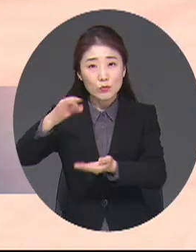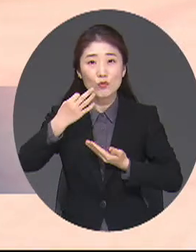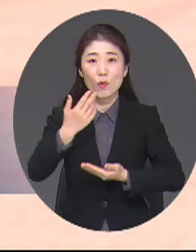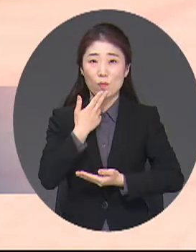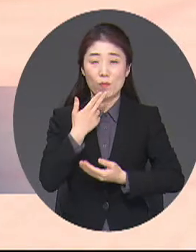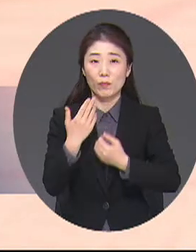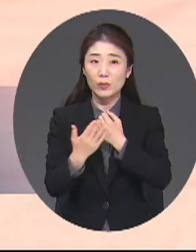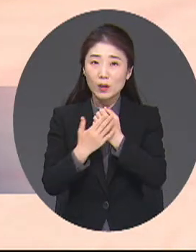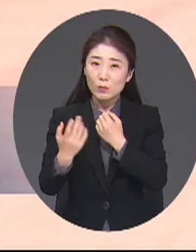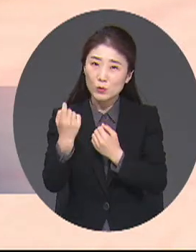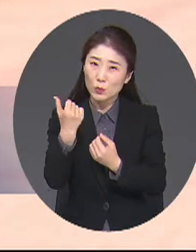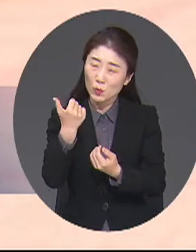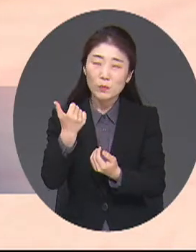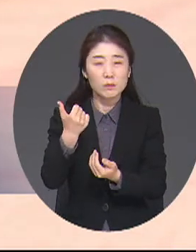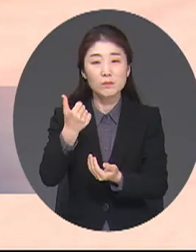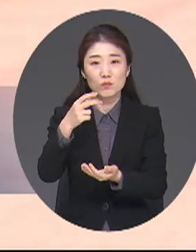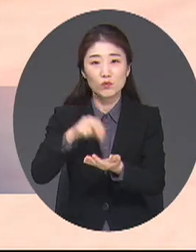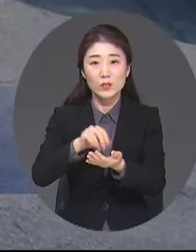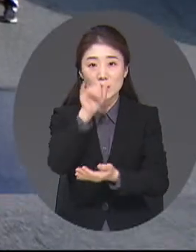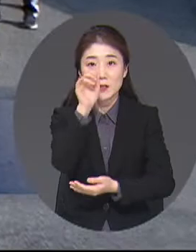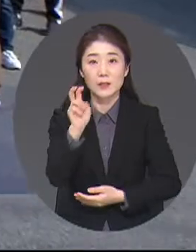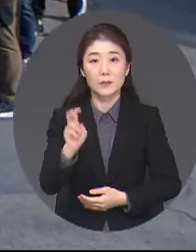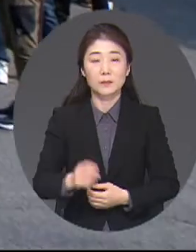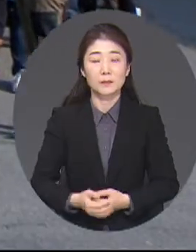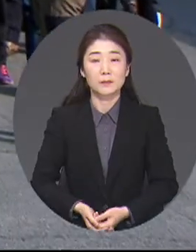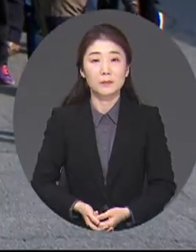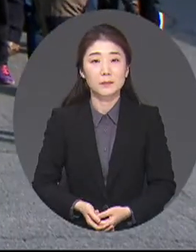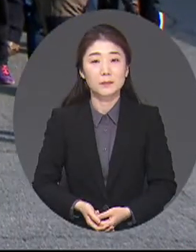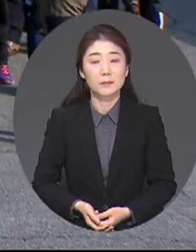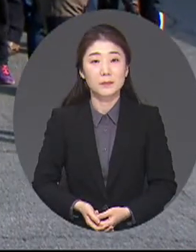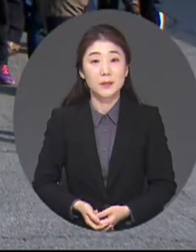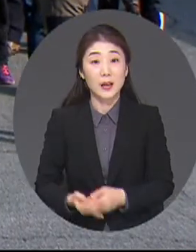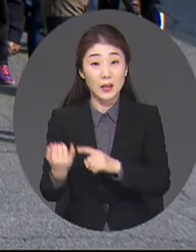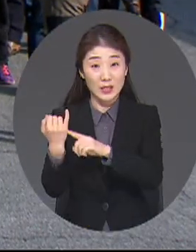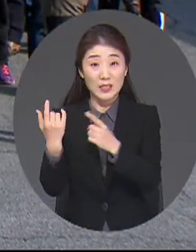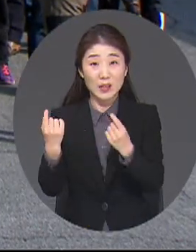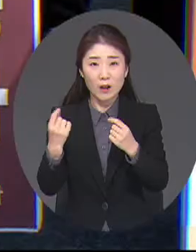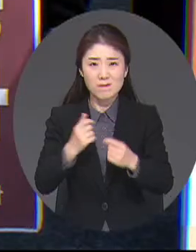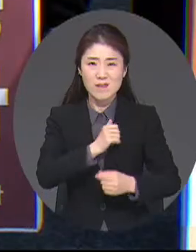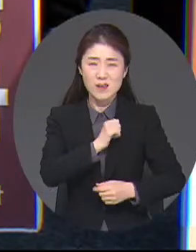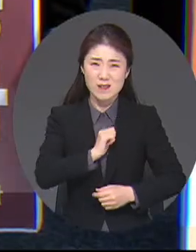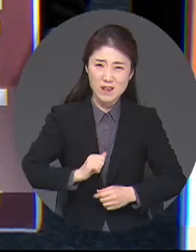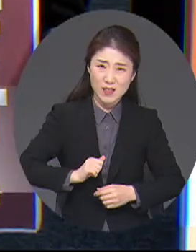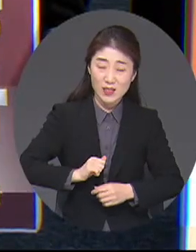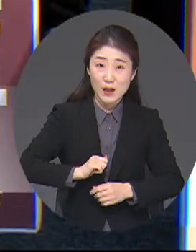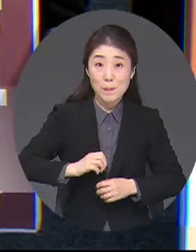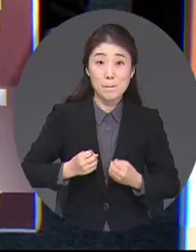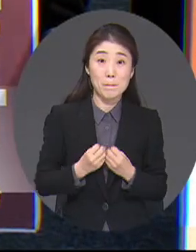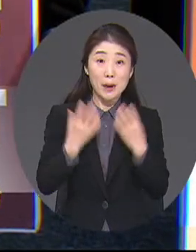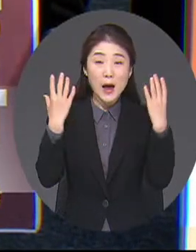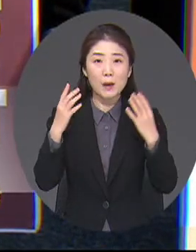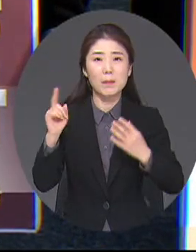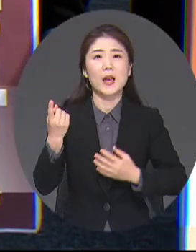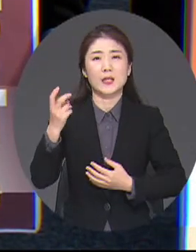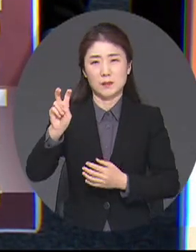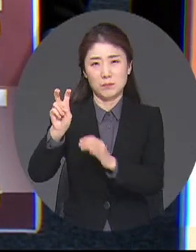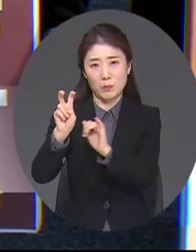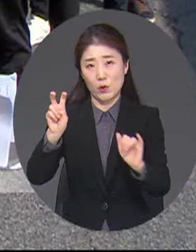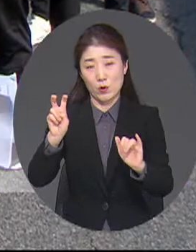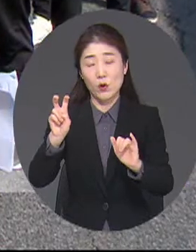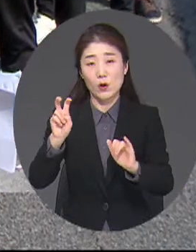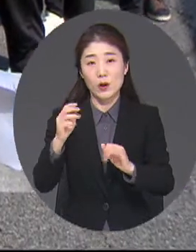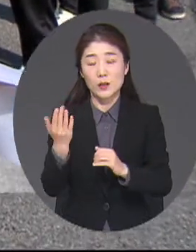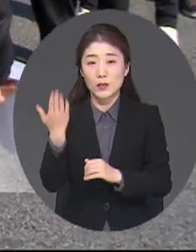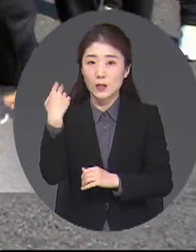조금 문제가 되는 부분인 것 같으세요 김씨처럼 참다 못한 협력업체 직원 등 120여 명은